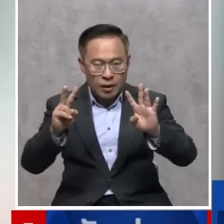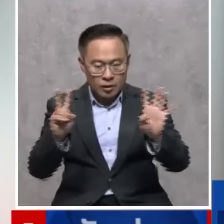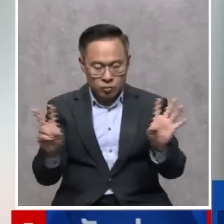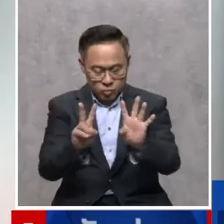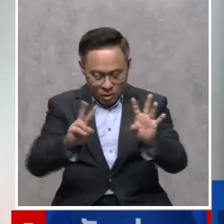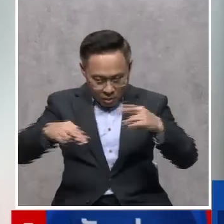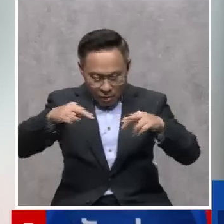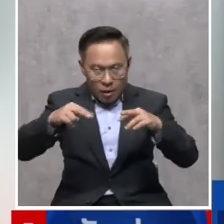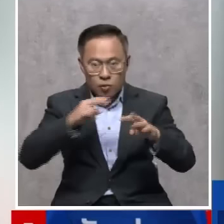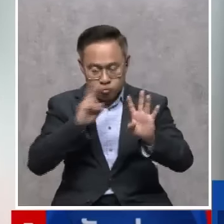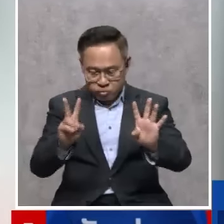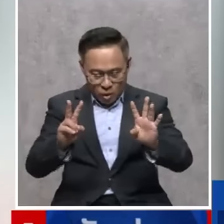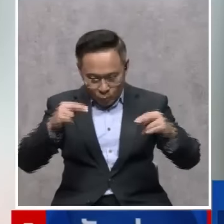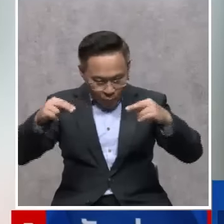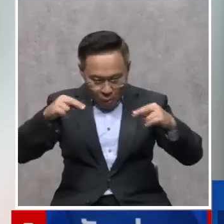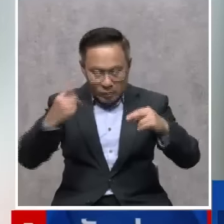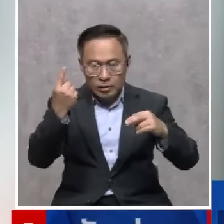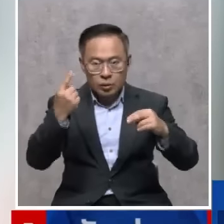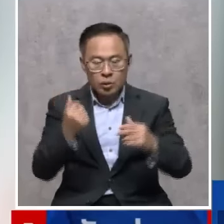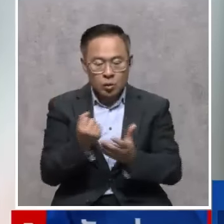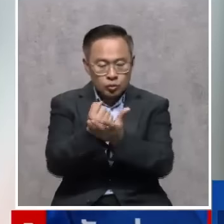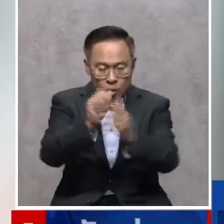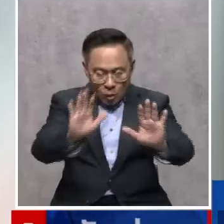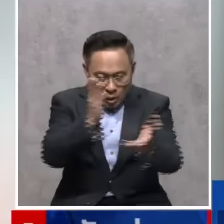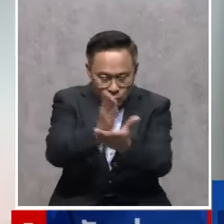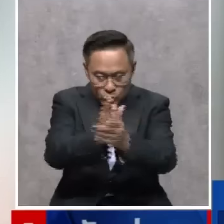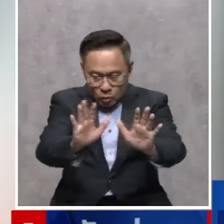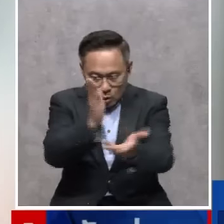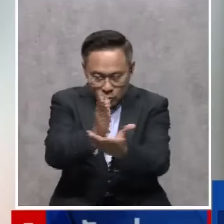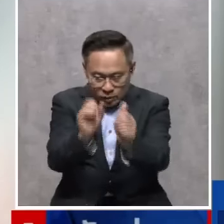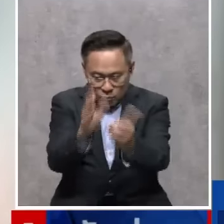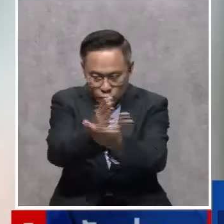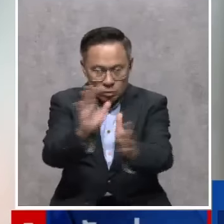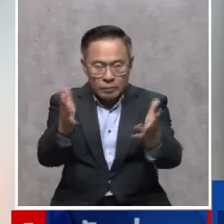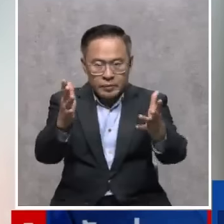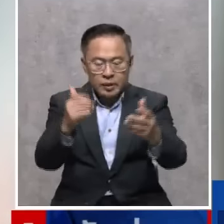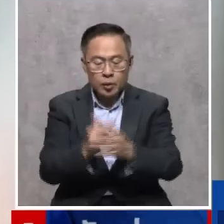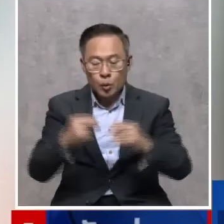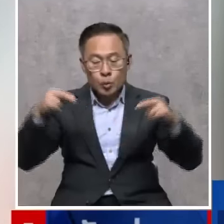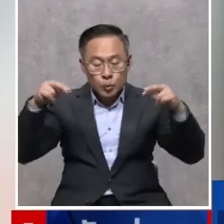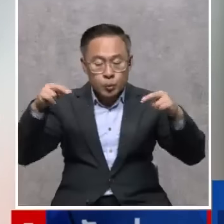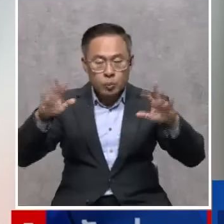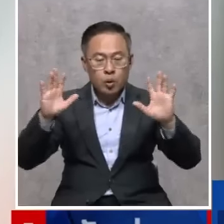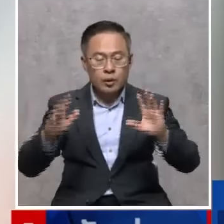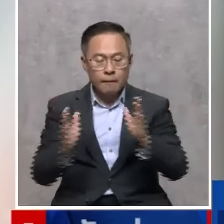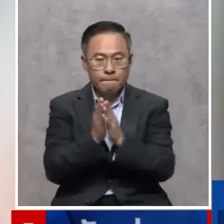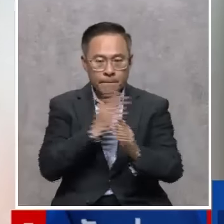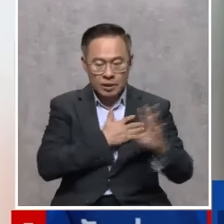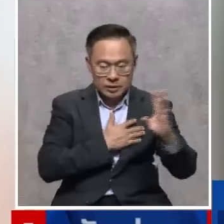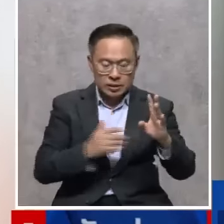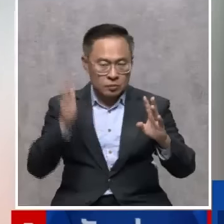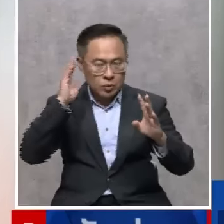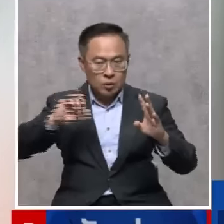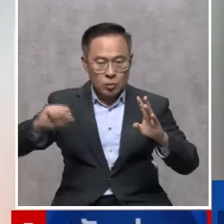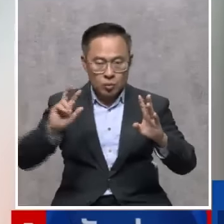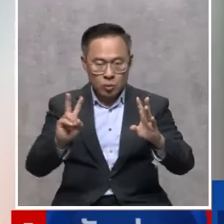ศีล227ข้อเลยแค่ศีล5ข้อที่คฤหัสถ์จะต้องถือศีลเนี่ยยังทำไม่ได้เลย